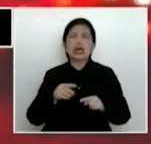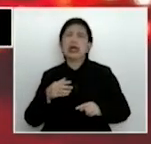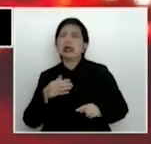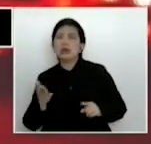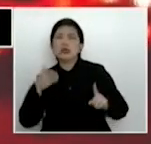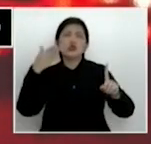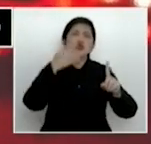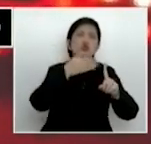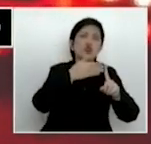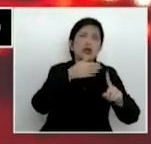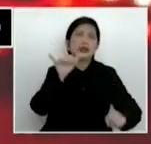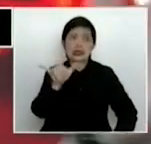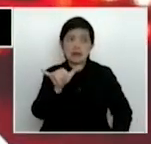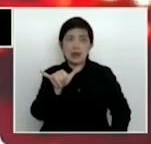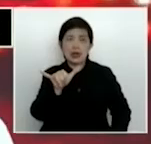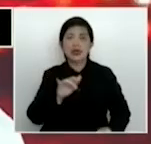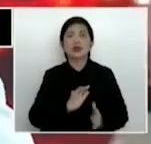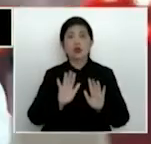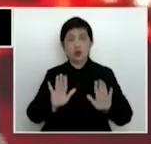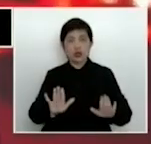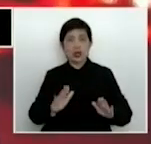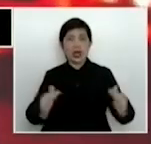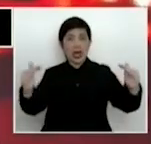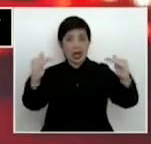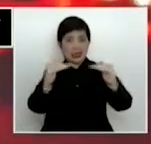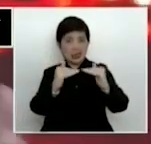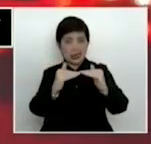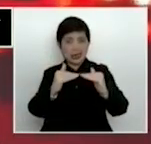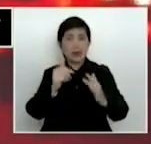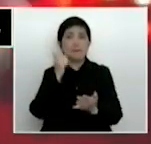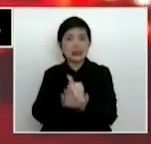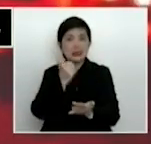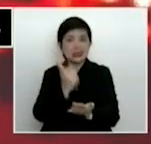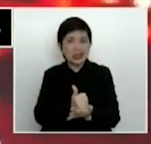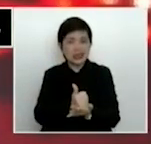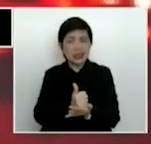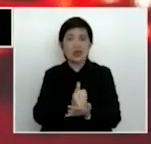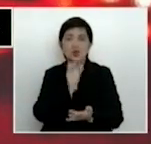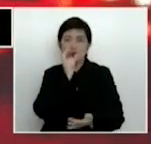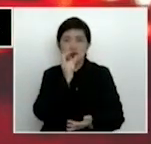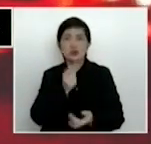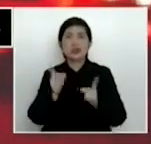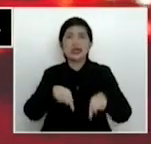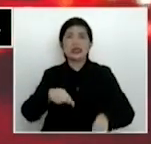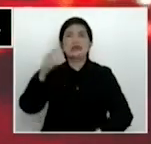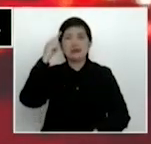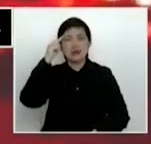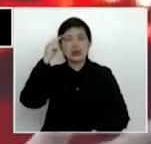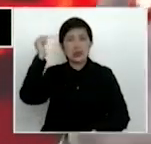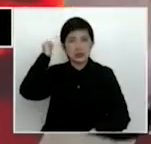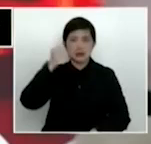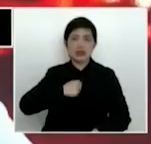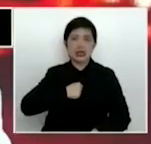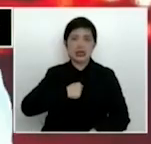Nah Oleh karena itu rasa adil harus jadi prinsip dalam kepemimpinan Ibu saya mengajarkan itu nomor EMP